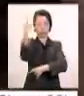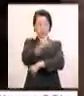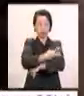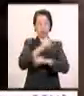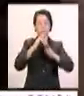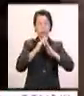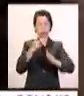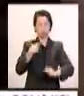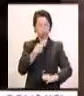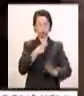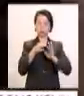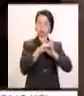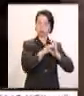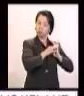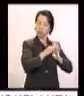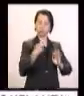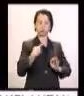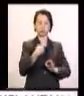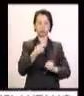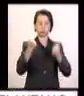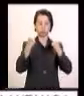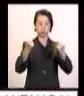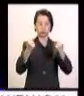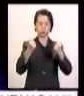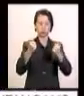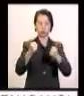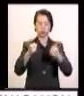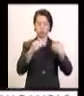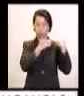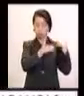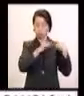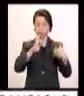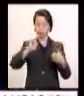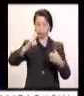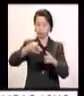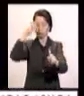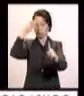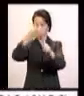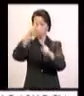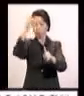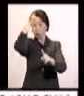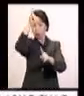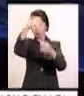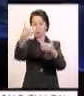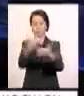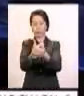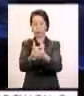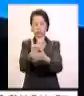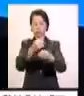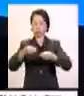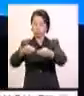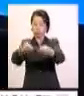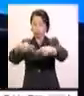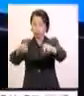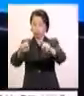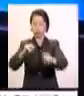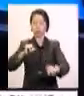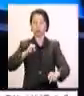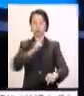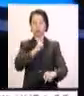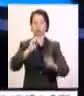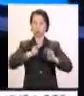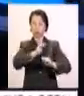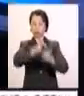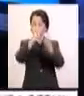Bandar Kita Milik Kita diadakan bagi memperkukuh peranan PBT selaras hala tuju kerajaan baharu. Selain memberi peluang kepada ahli majlis